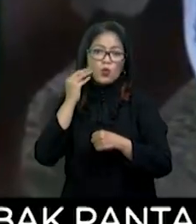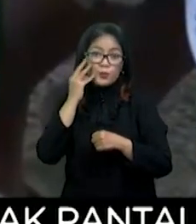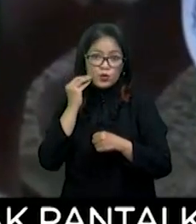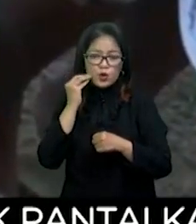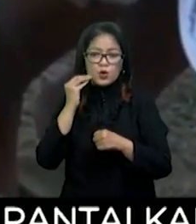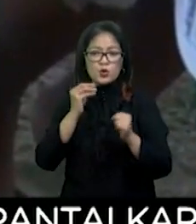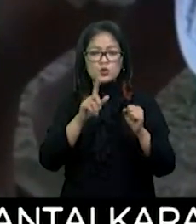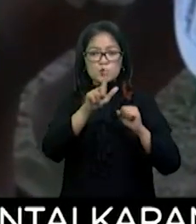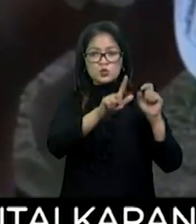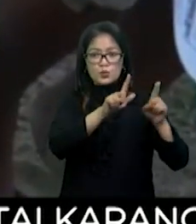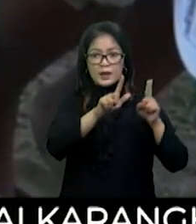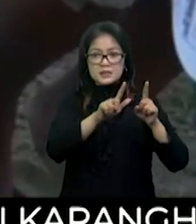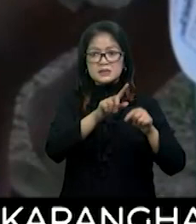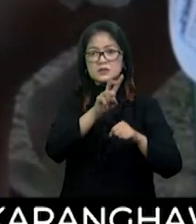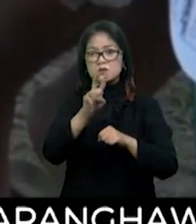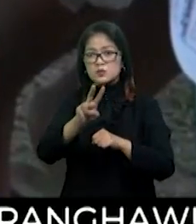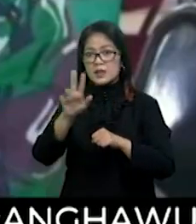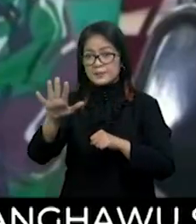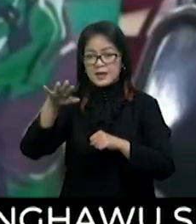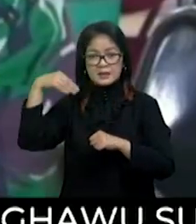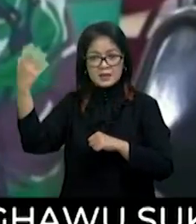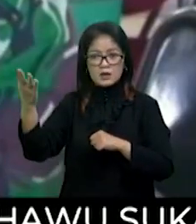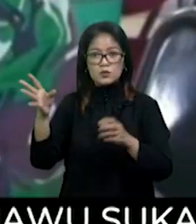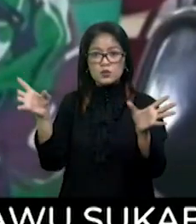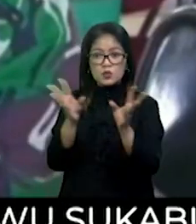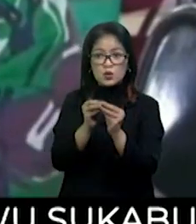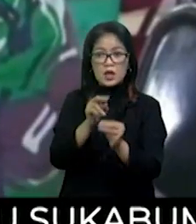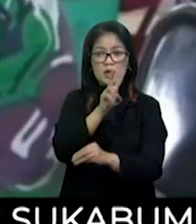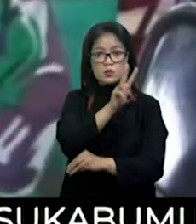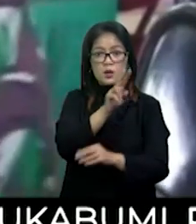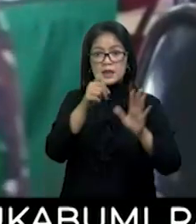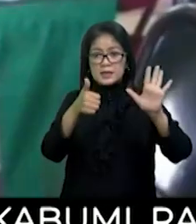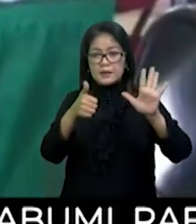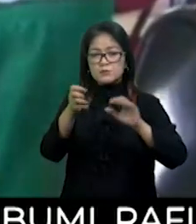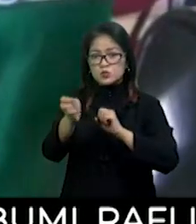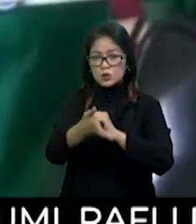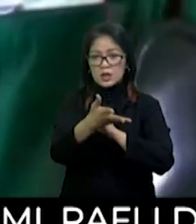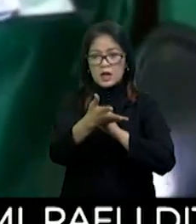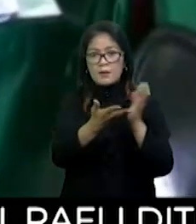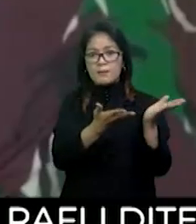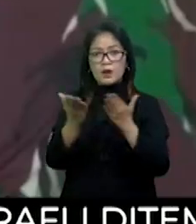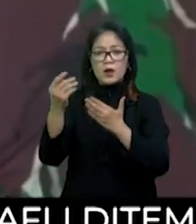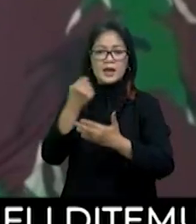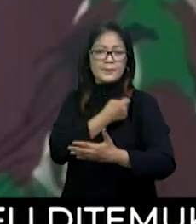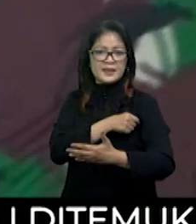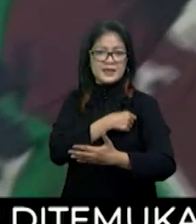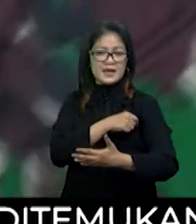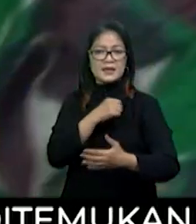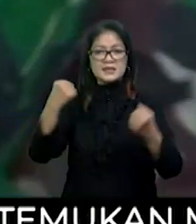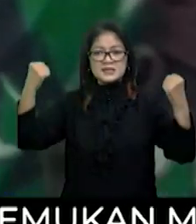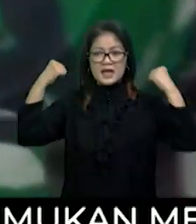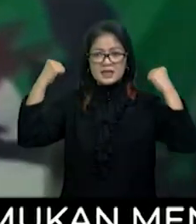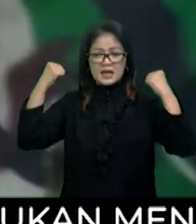17 tahun, total 26,7 juta orang. Berdasarkan data Kementerian Kesehatan hingga 26 Oktober